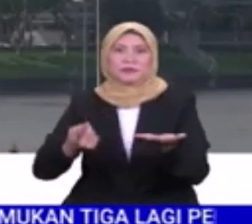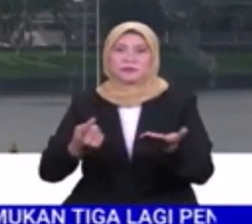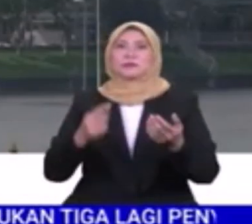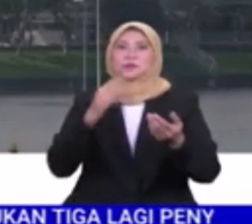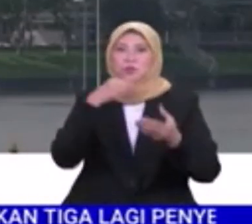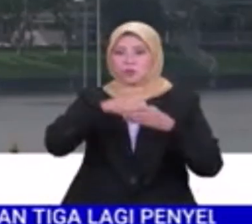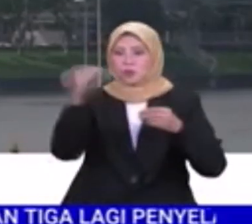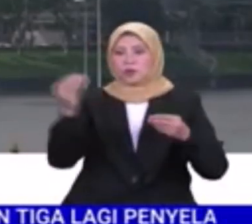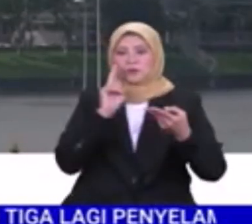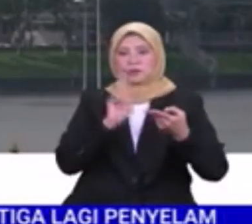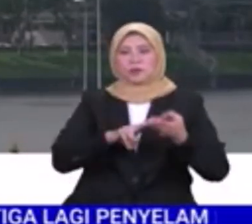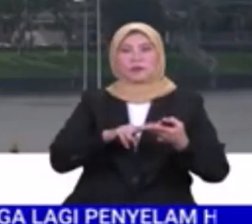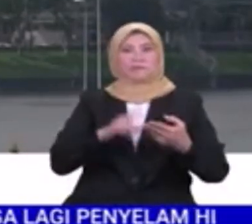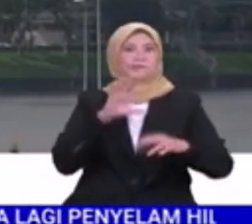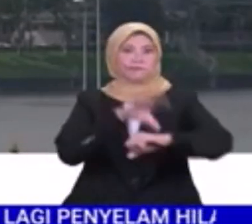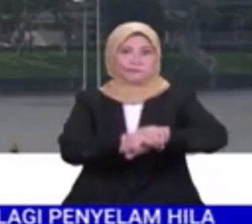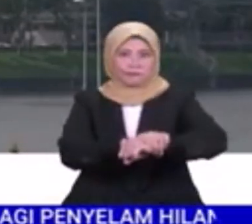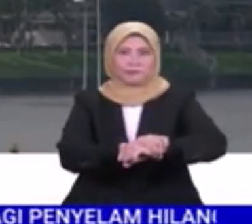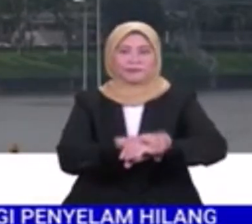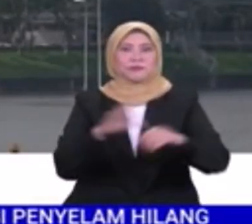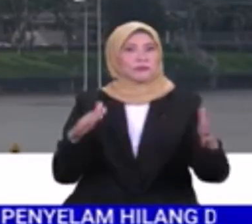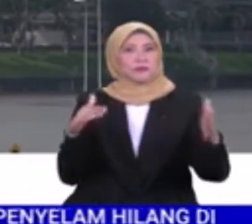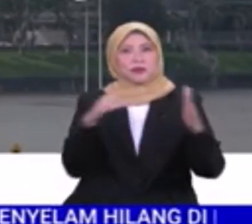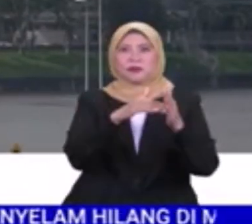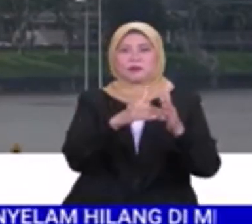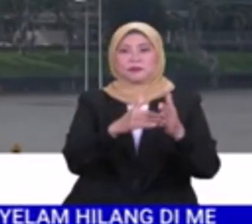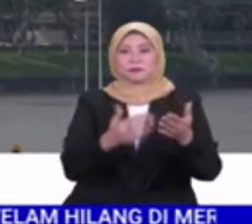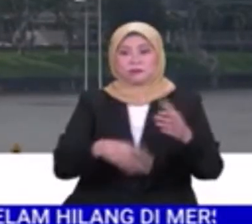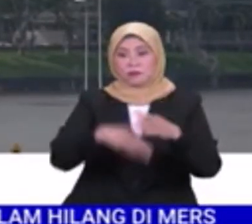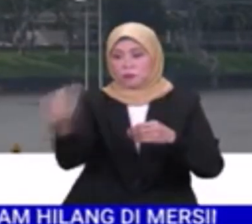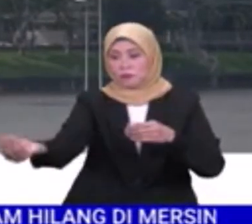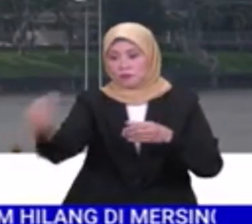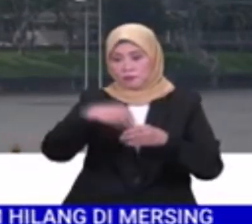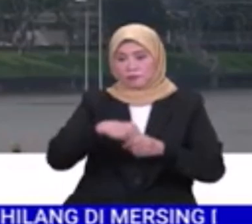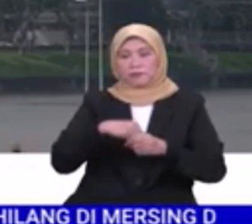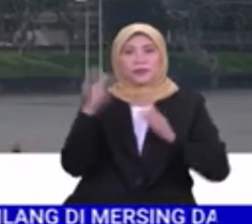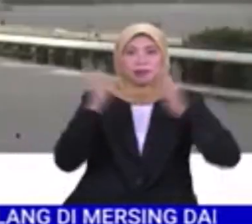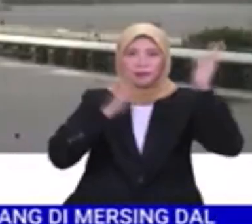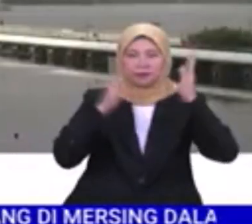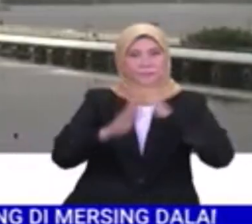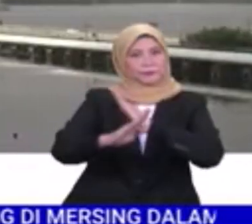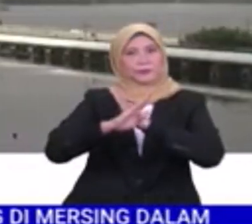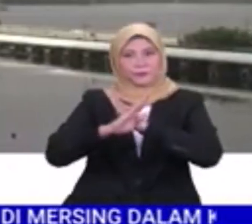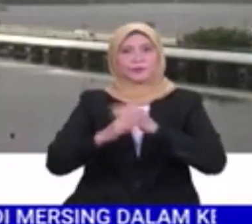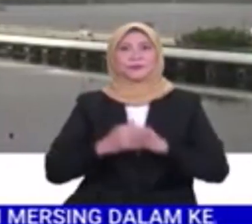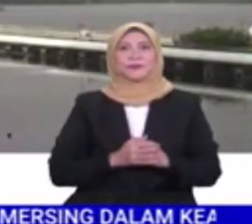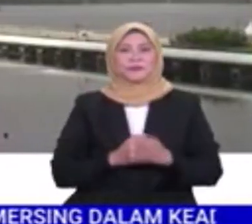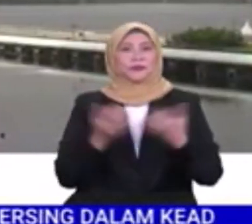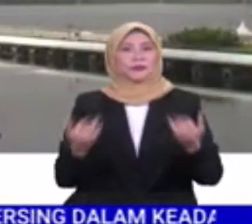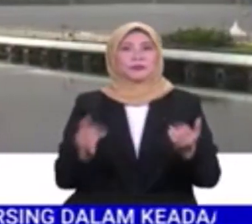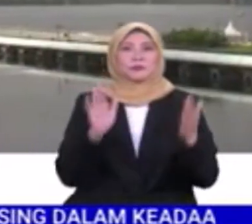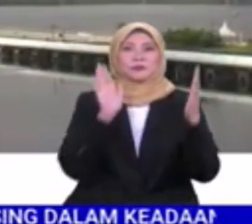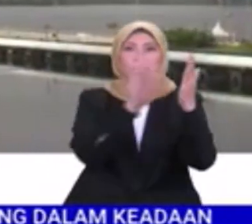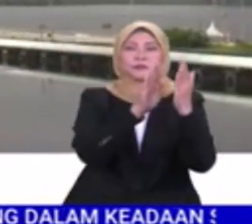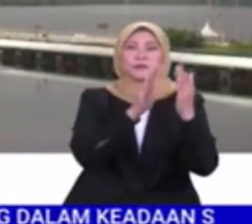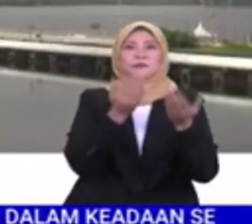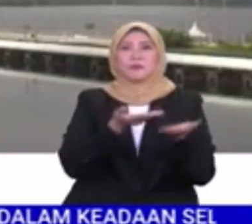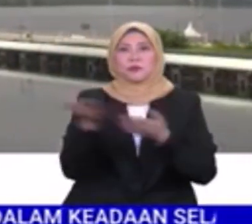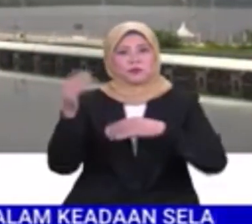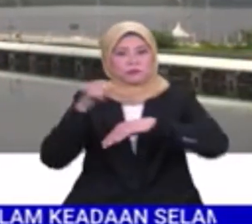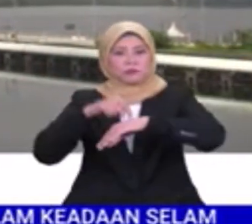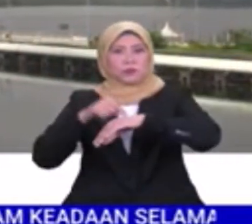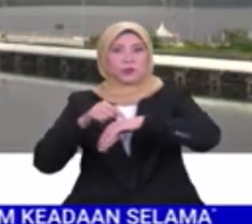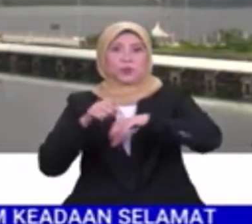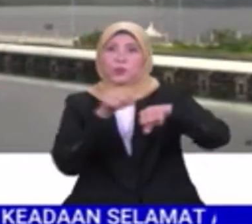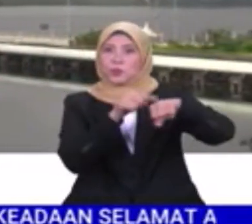tangkap boleh dihalang untuk memasuki atau keluar dari Malaysia. Seterusnya, segera ditahan untuk berdepan pertuduhan di